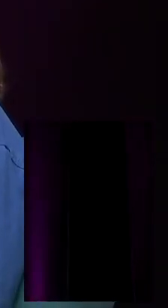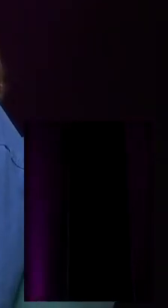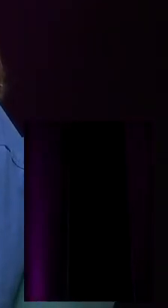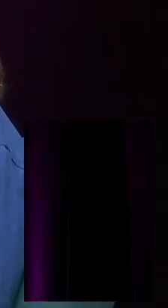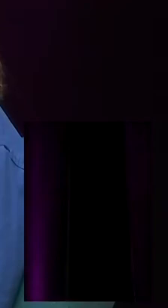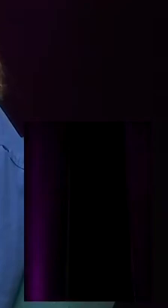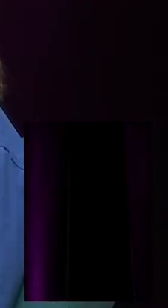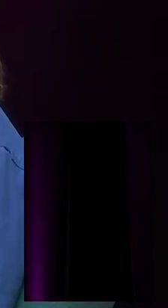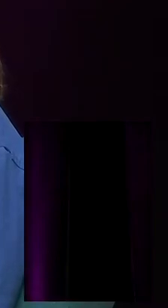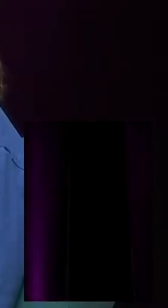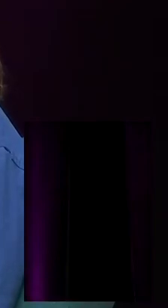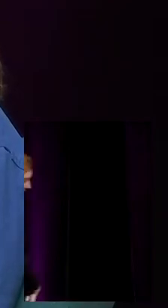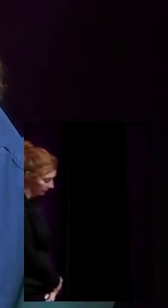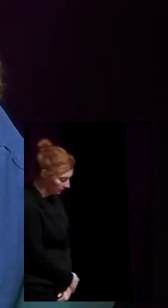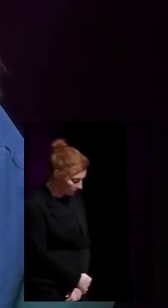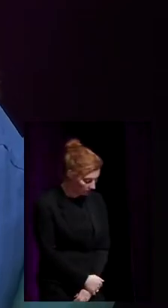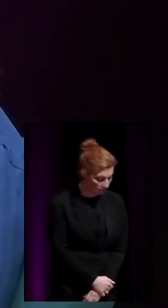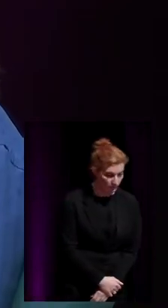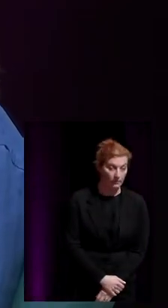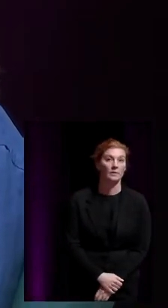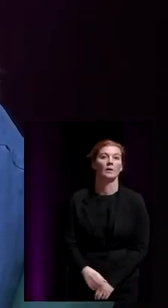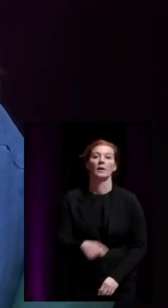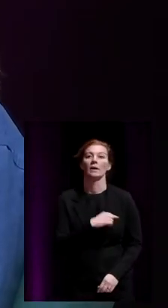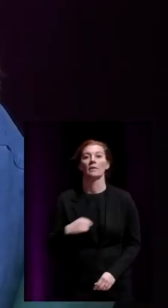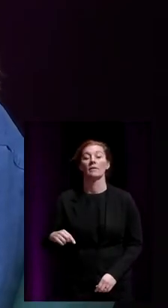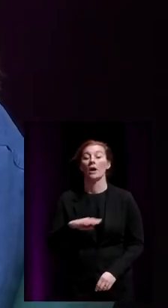Vi har ju också ett jämställdhets...